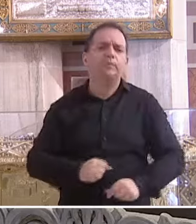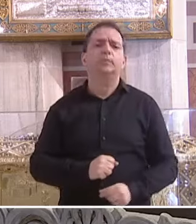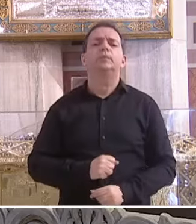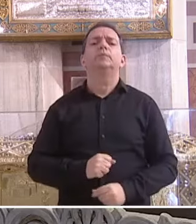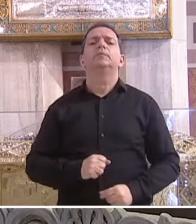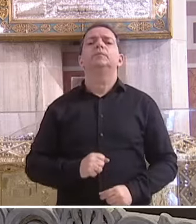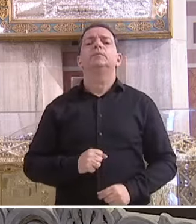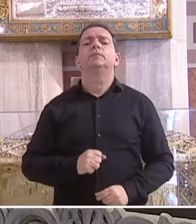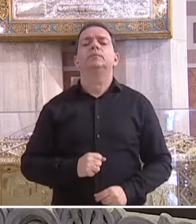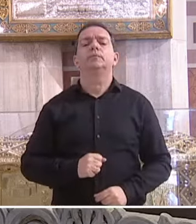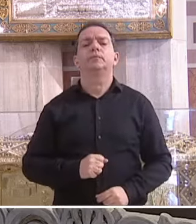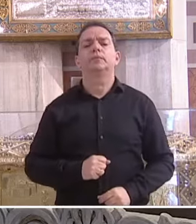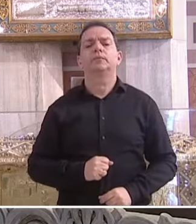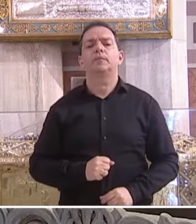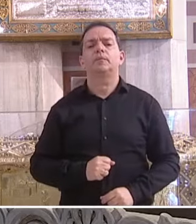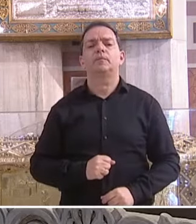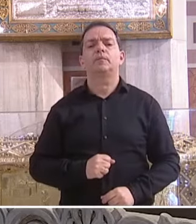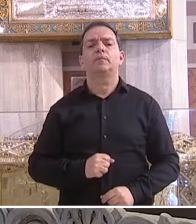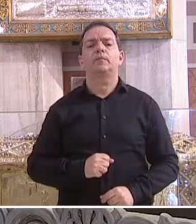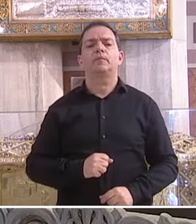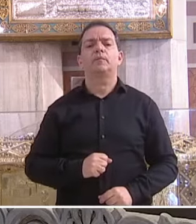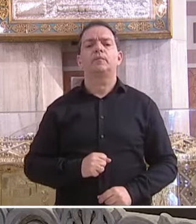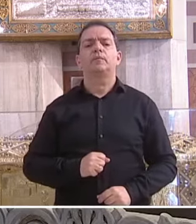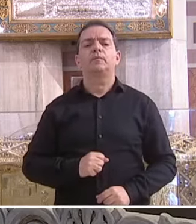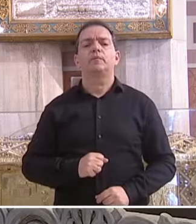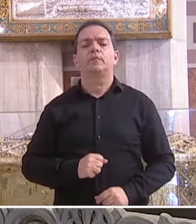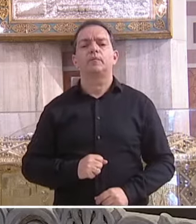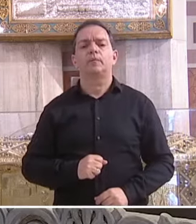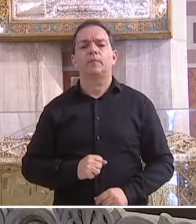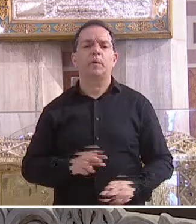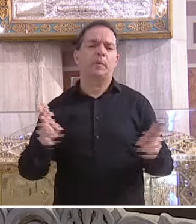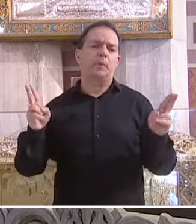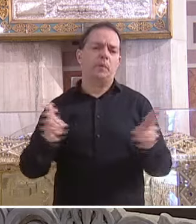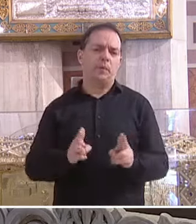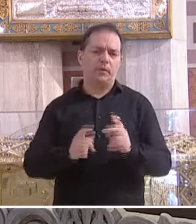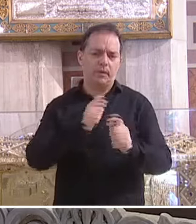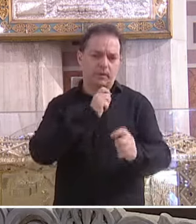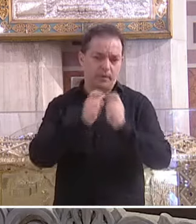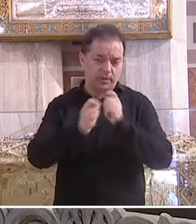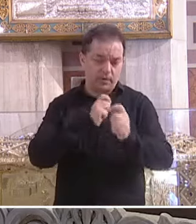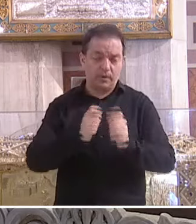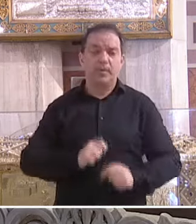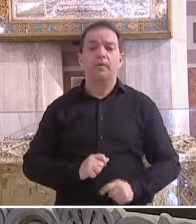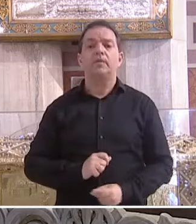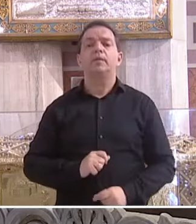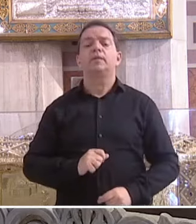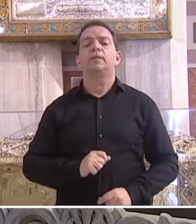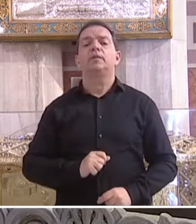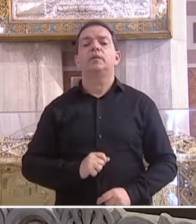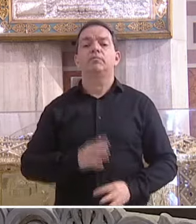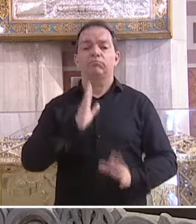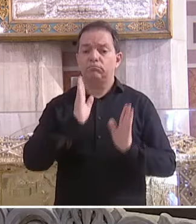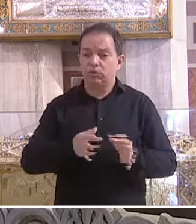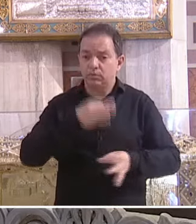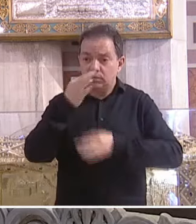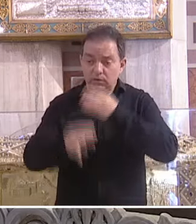Στα λίγα, ελάχιστα μάλλον, λεπτά που έχουμε στην διάθεσή μας, θα μπορούσαμε να πούμε